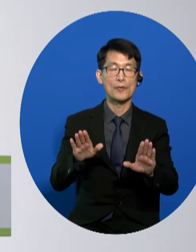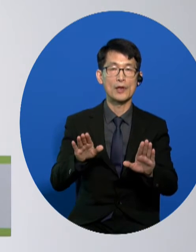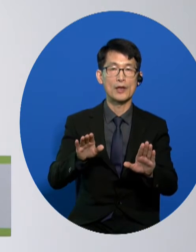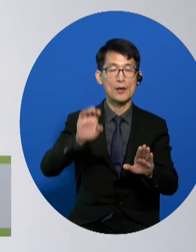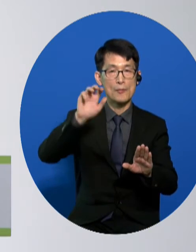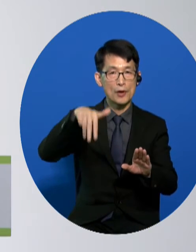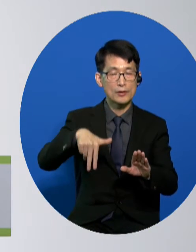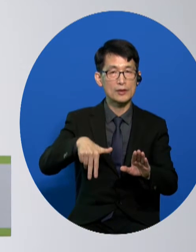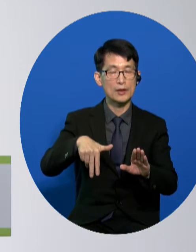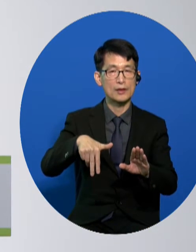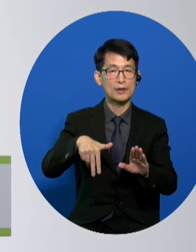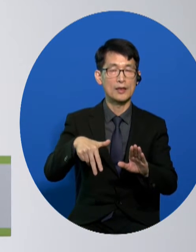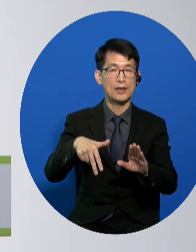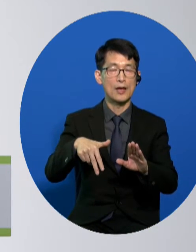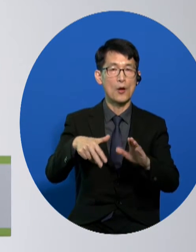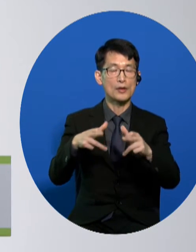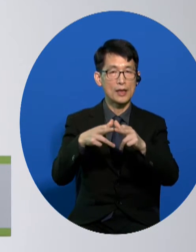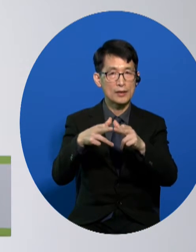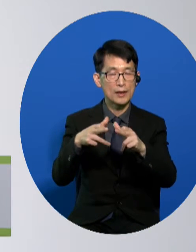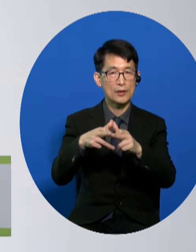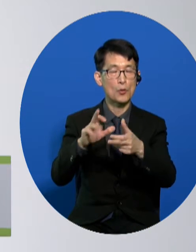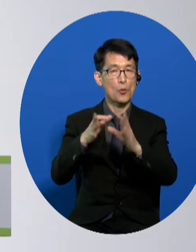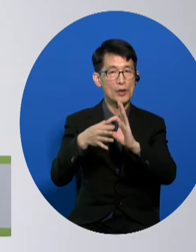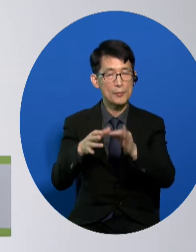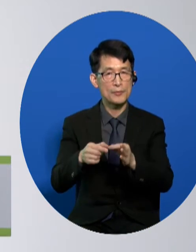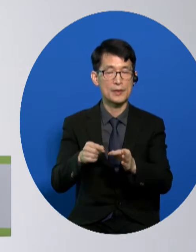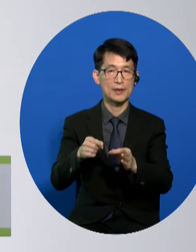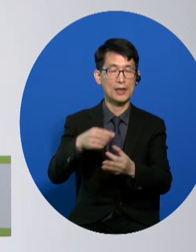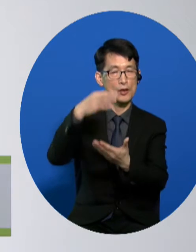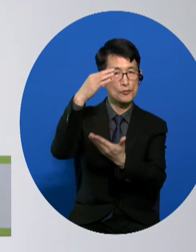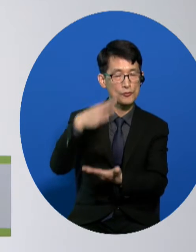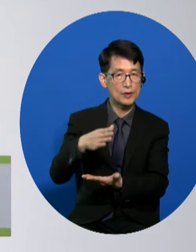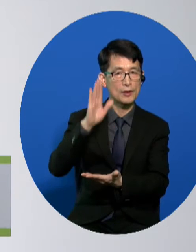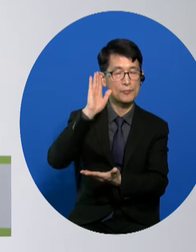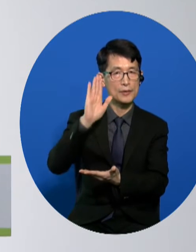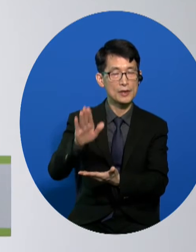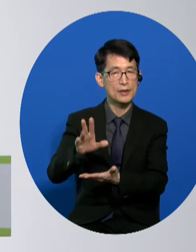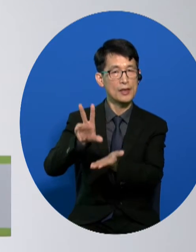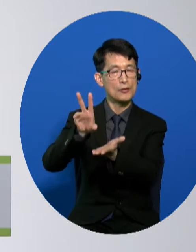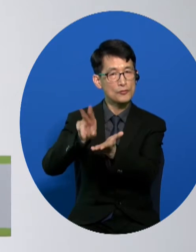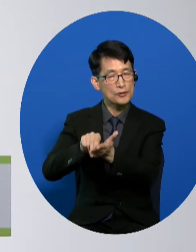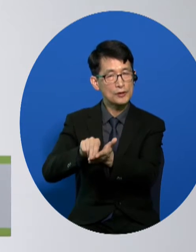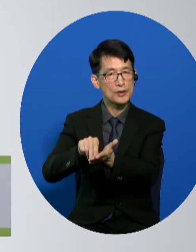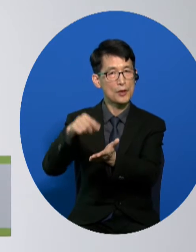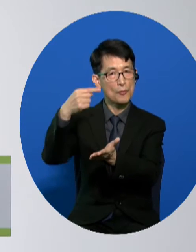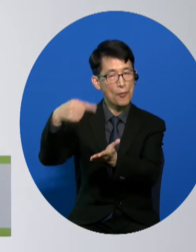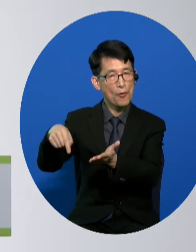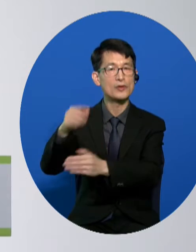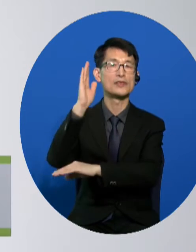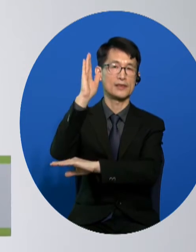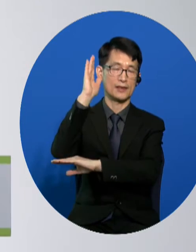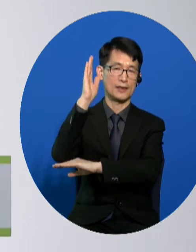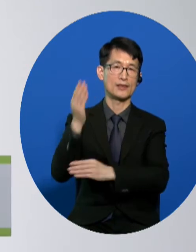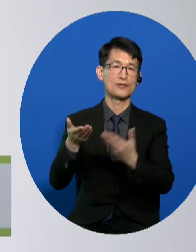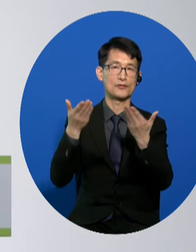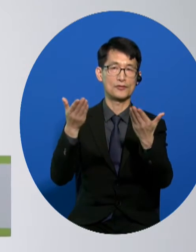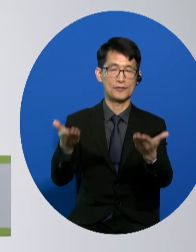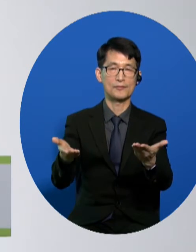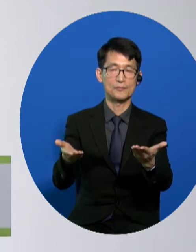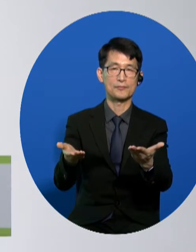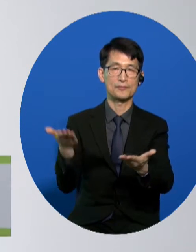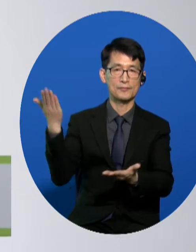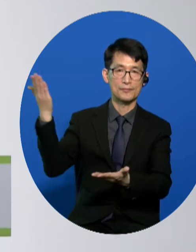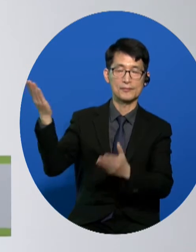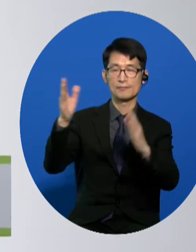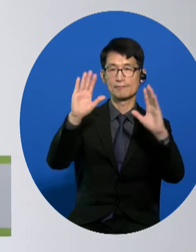유산과 미래 과제라는 주제로 강연을 함께 해주시겠습니다. 여러분 따뜻한 박수로 송석록 교수님을